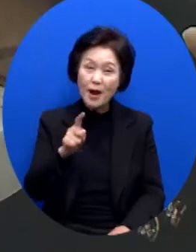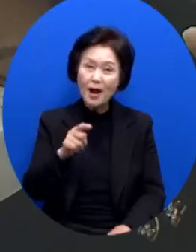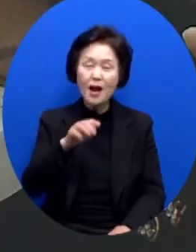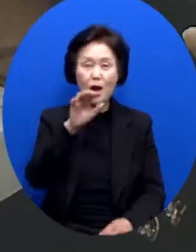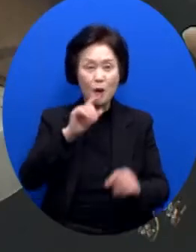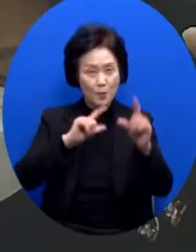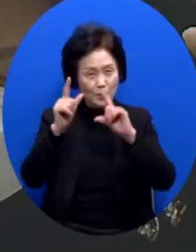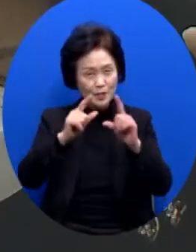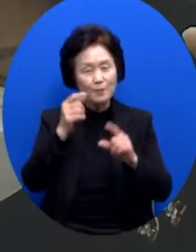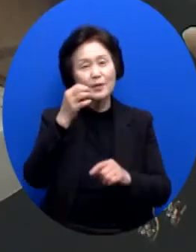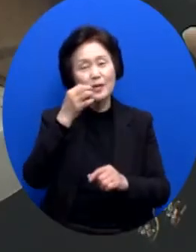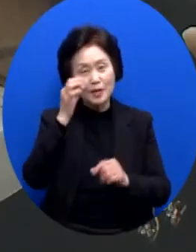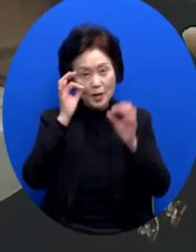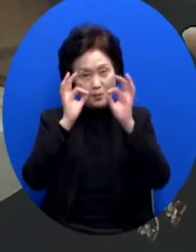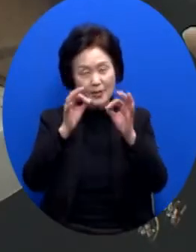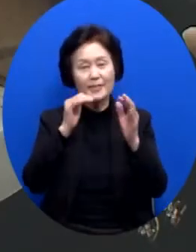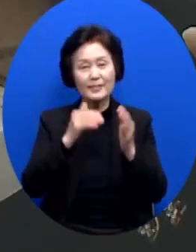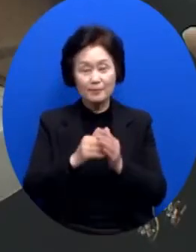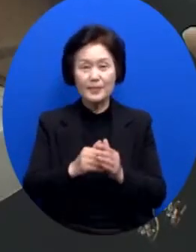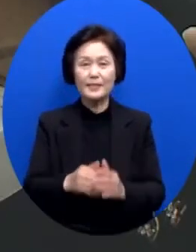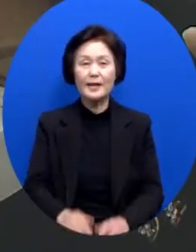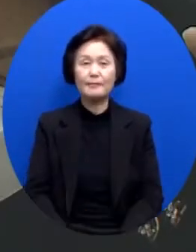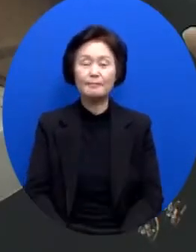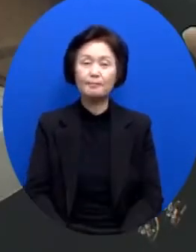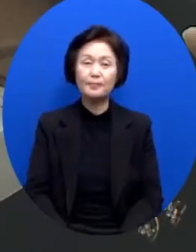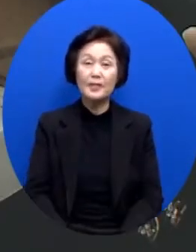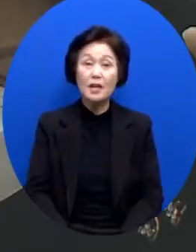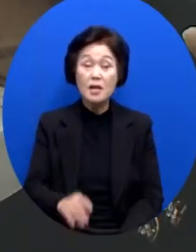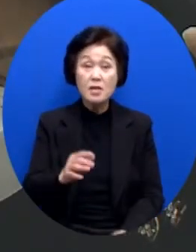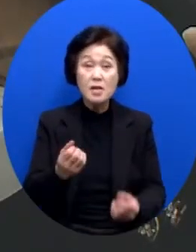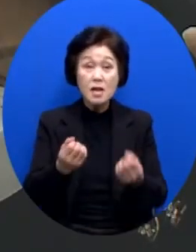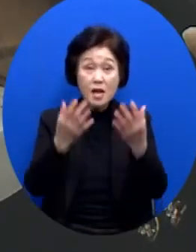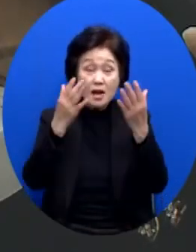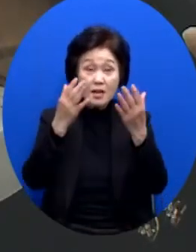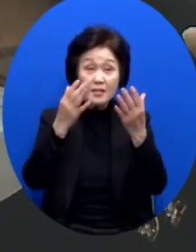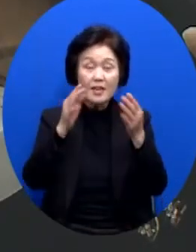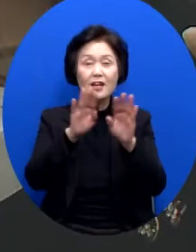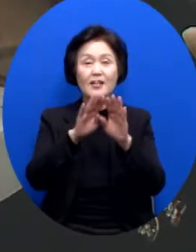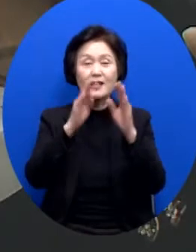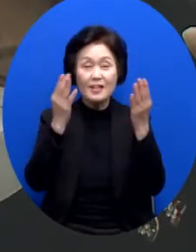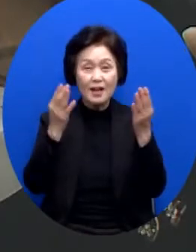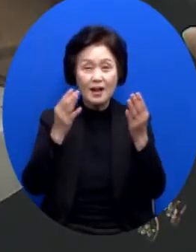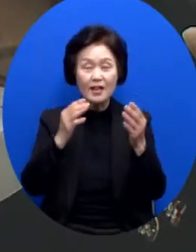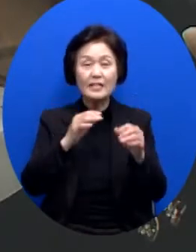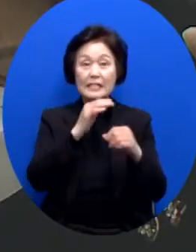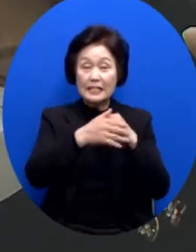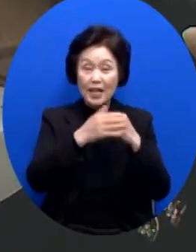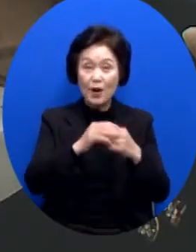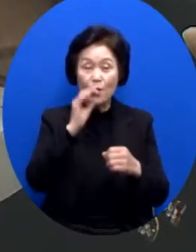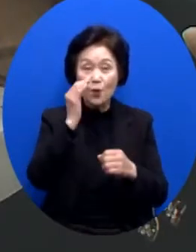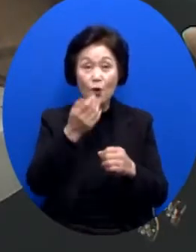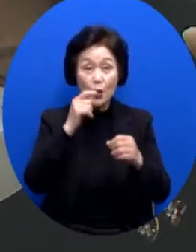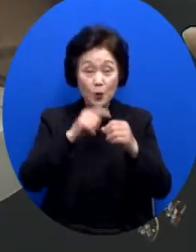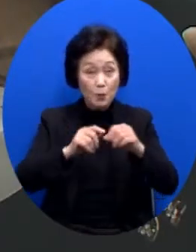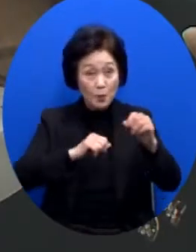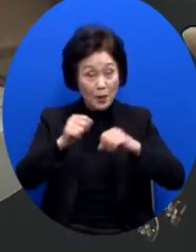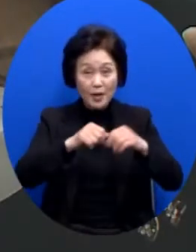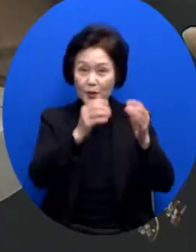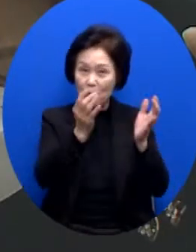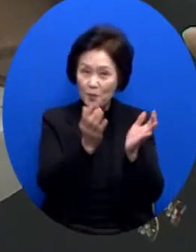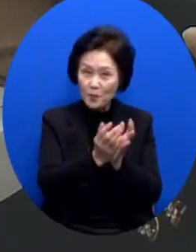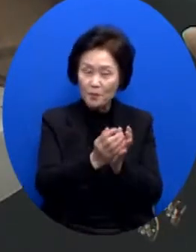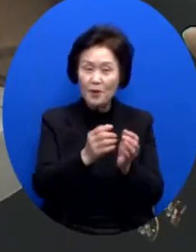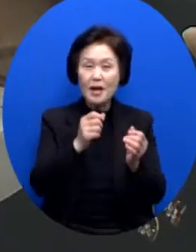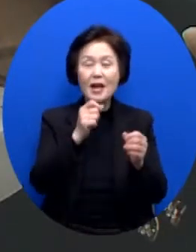다양한 예배 회복의 대안이 제시된 자리였는데요 이 행사를 좋지 않 대구 성시화 운동본부 김성기 사무총장님 모시고